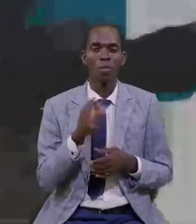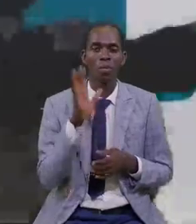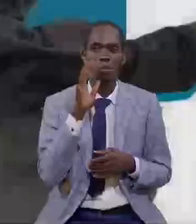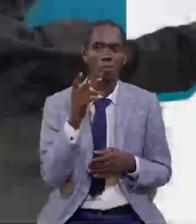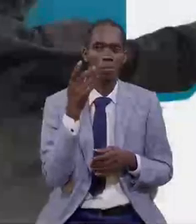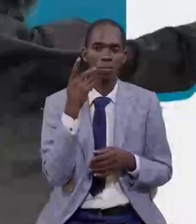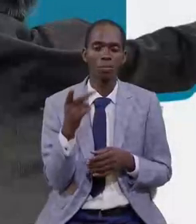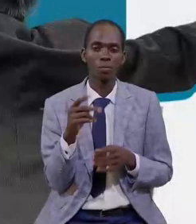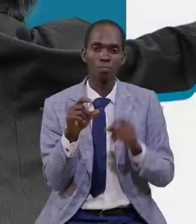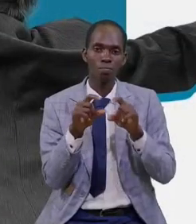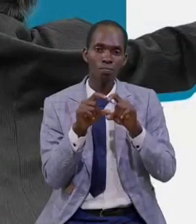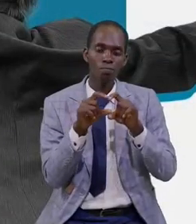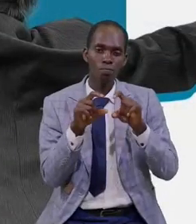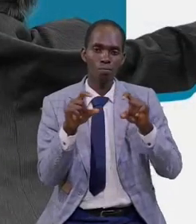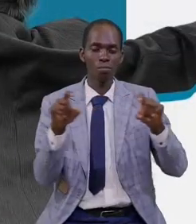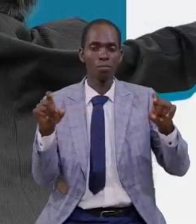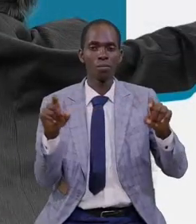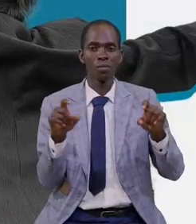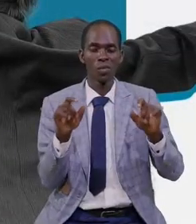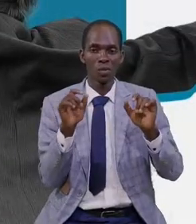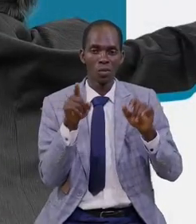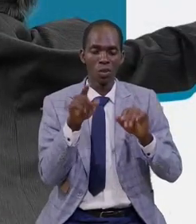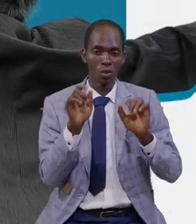instructions qui s'en